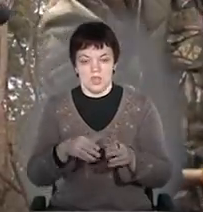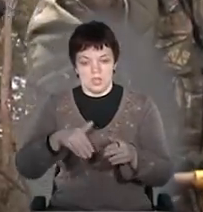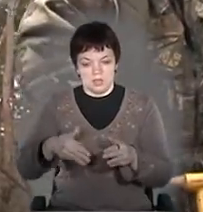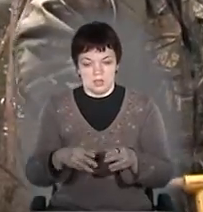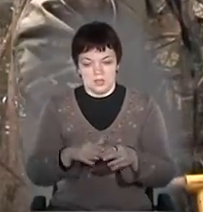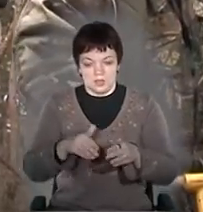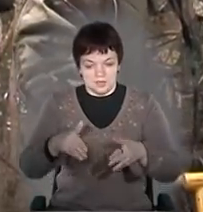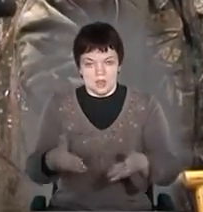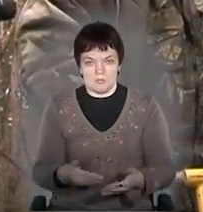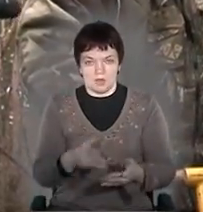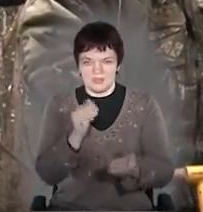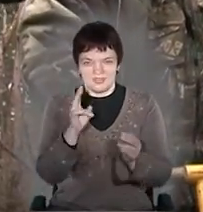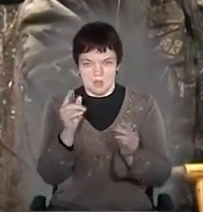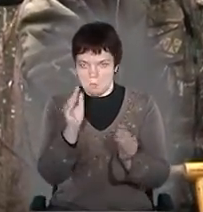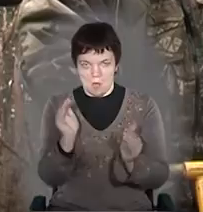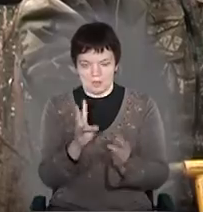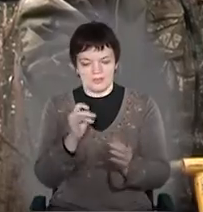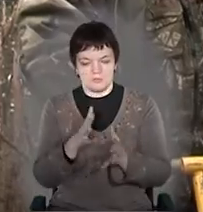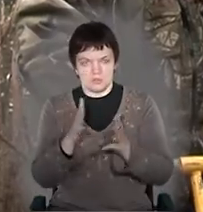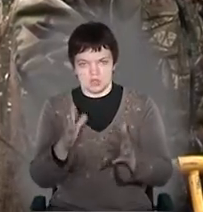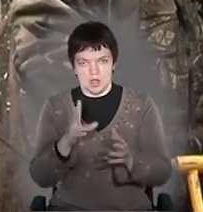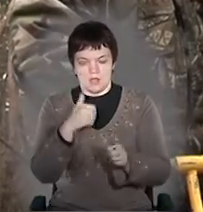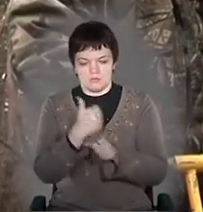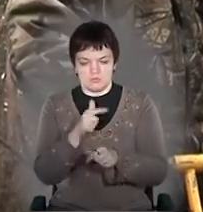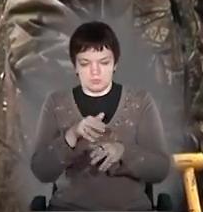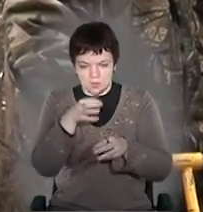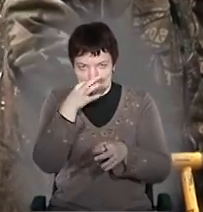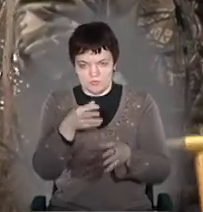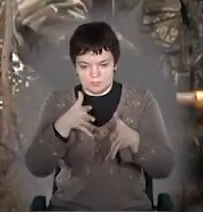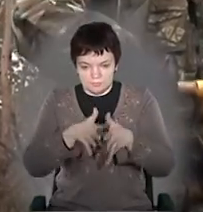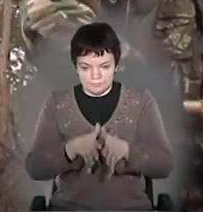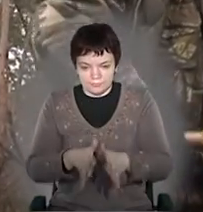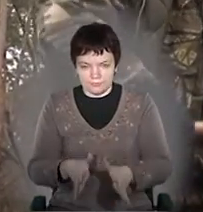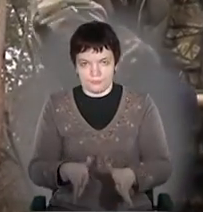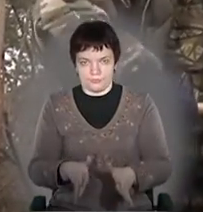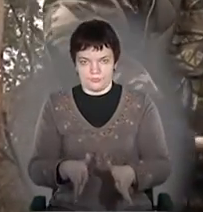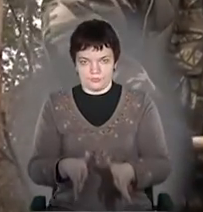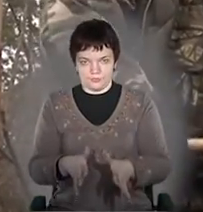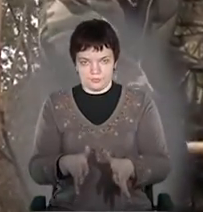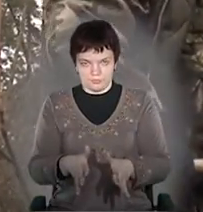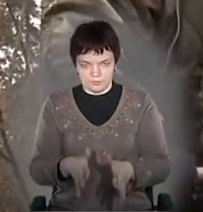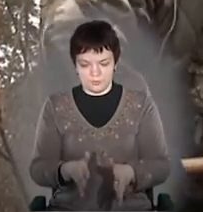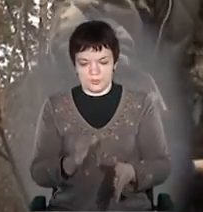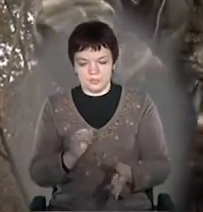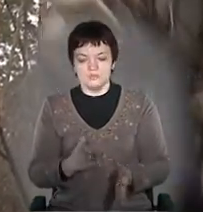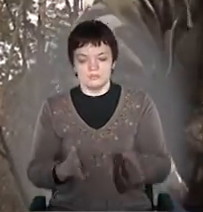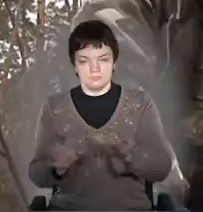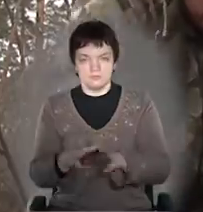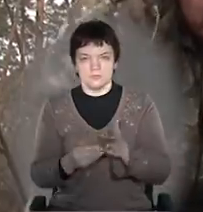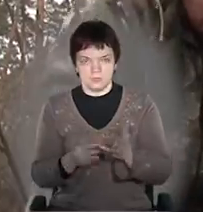чтобы опустился корешок до конца, расправляй, потряси его. О, вот так, умничка.